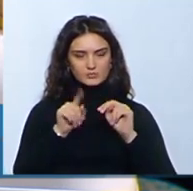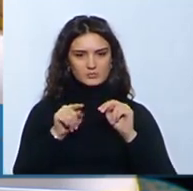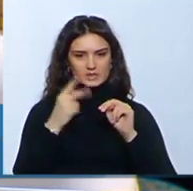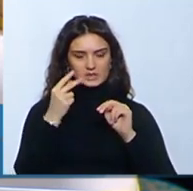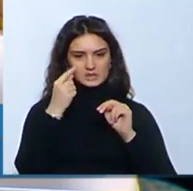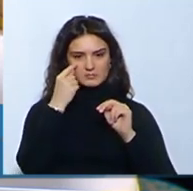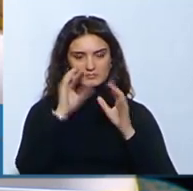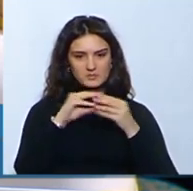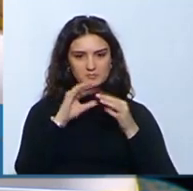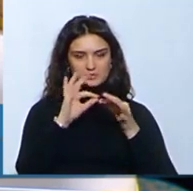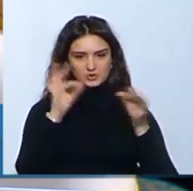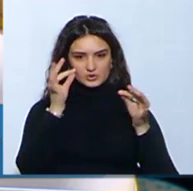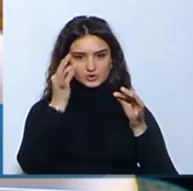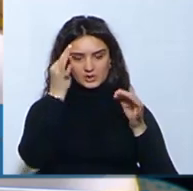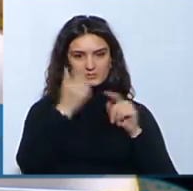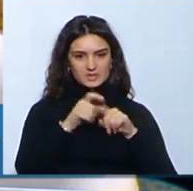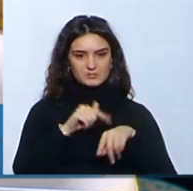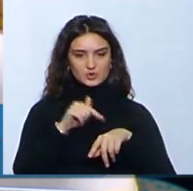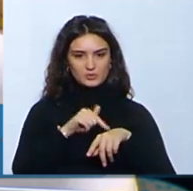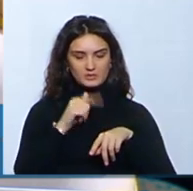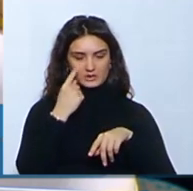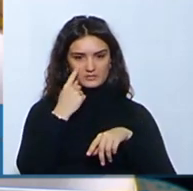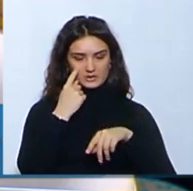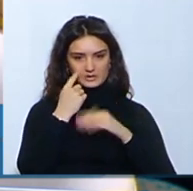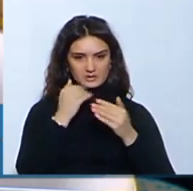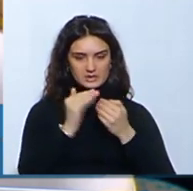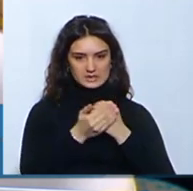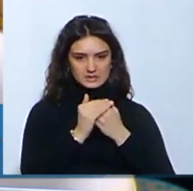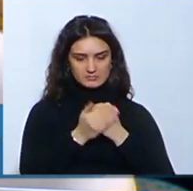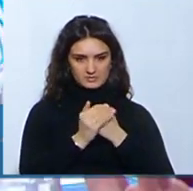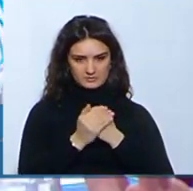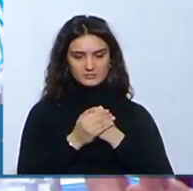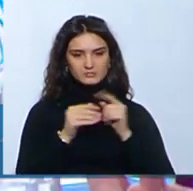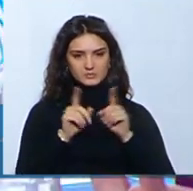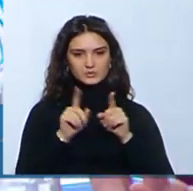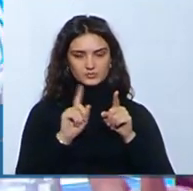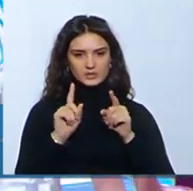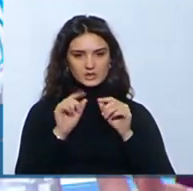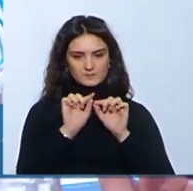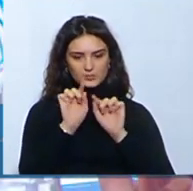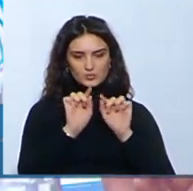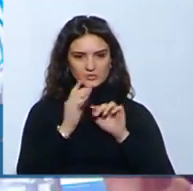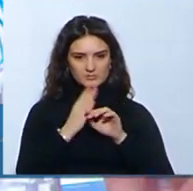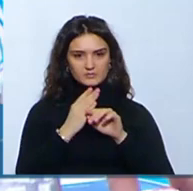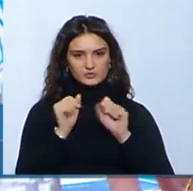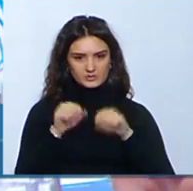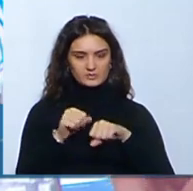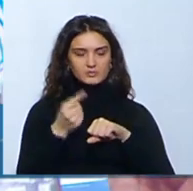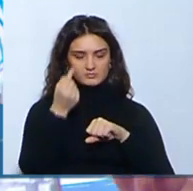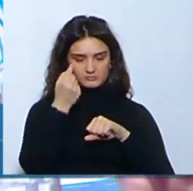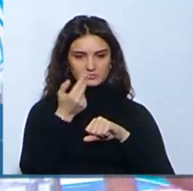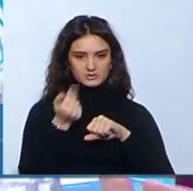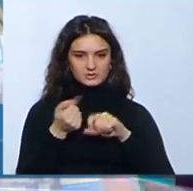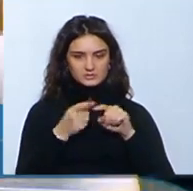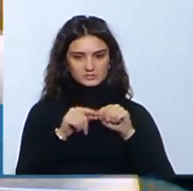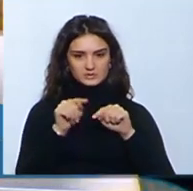ანესთეზიის გარეშე ბამბის ჩხირის შეხება ძალიან გრძნობიარეა თვალის გარსები. მითხოთეს მასაცხომ რაღაც ბუსუსები აქვს, რომელიც შეიძლება მეტად შეიძლება